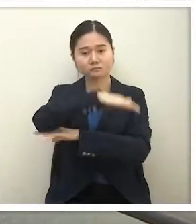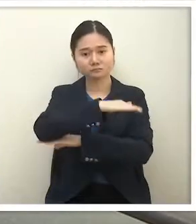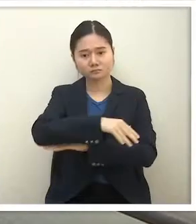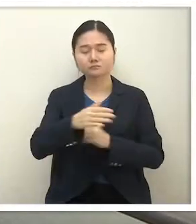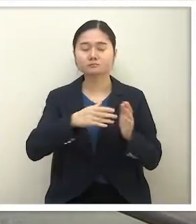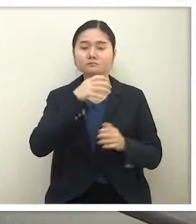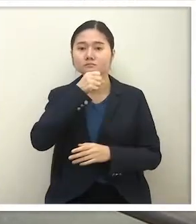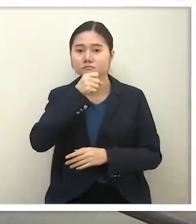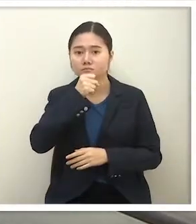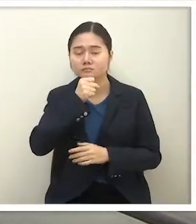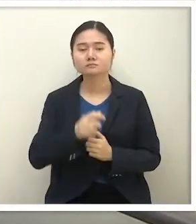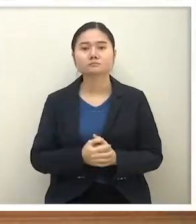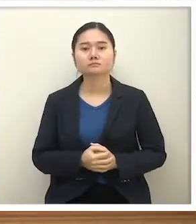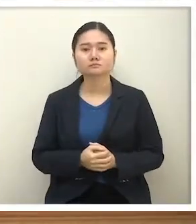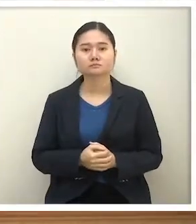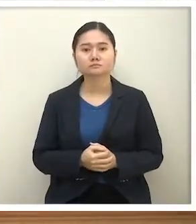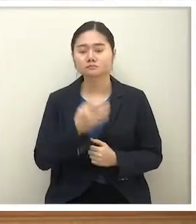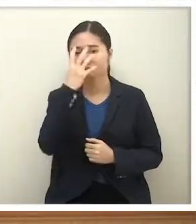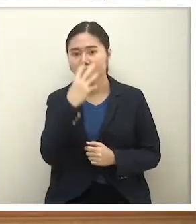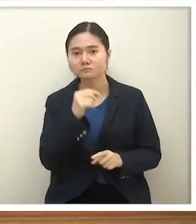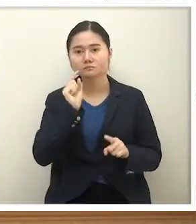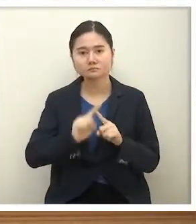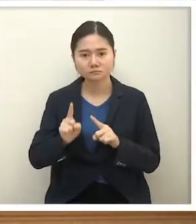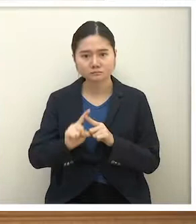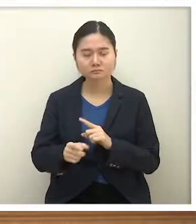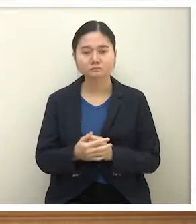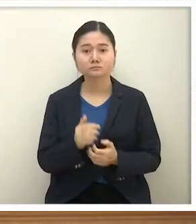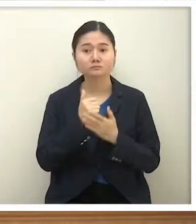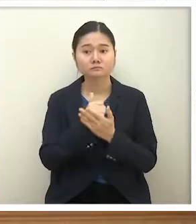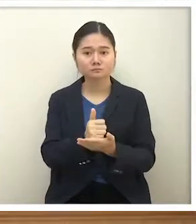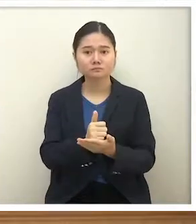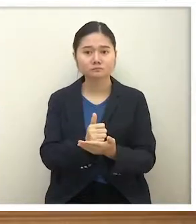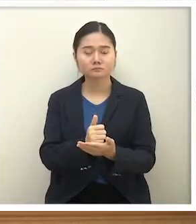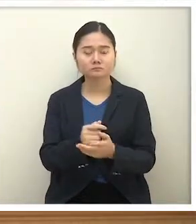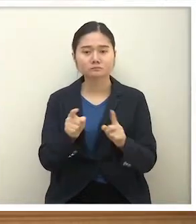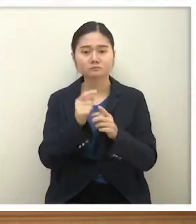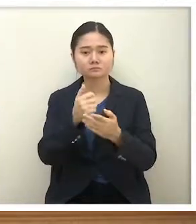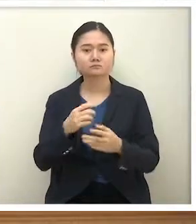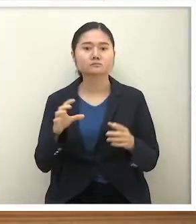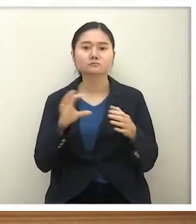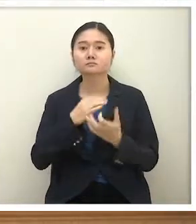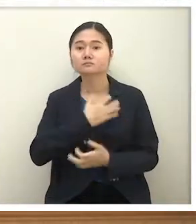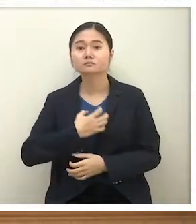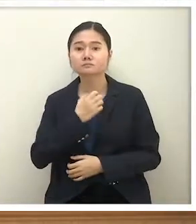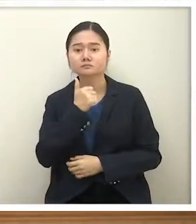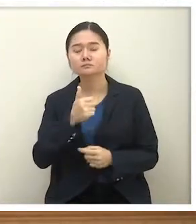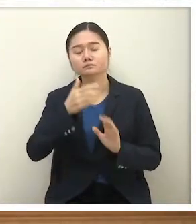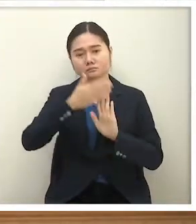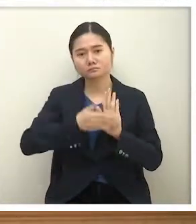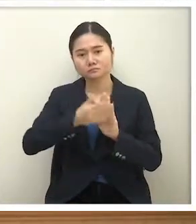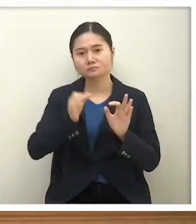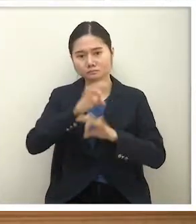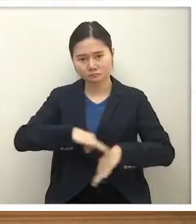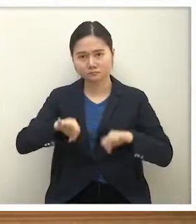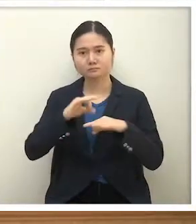จะออกส้มๆอย่างเงี้ยใช่ไหมครับฉากเศร้าฉากอะไรเนี่ยก็จะช่วยบิ้วอารมณ์ได้นะครับเพราะฉะนั้นฉากเป็นเรื่องสำคัญพอส